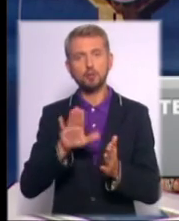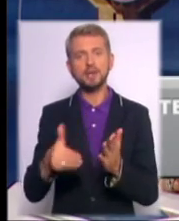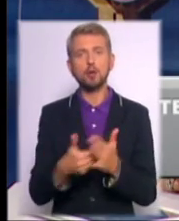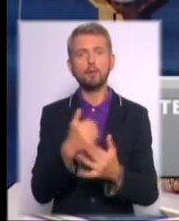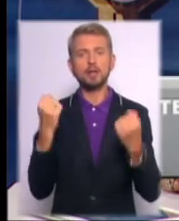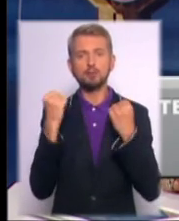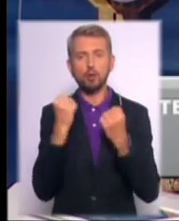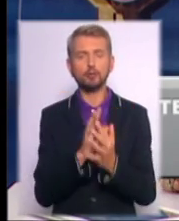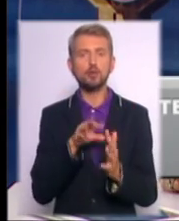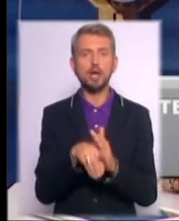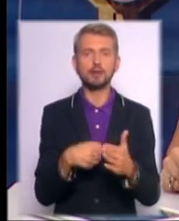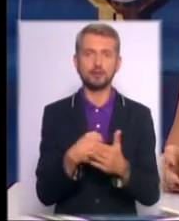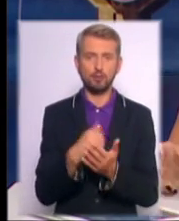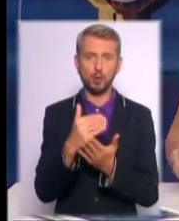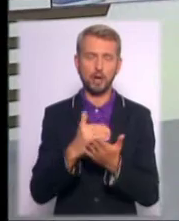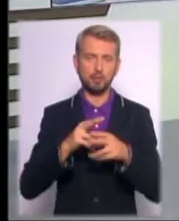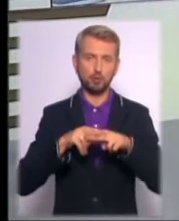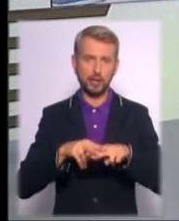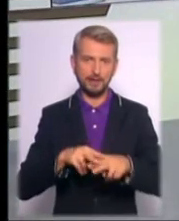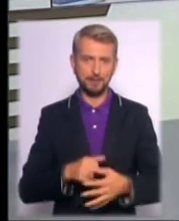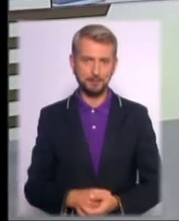до ефіру і програми «Столиця». Будьте з нами.